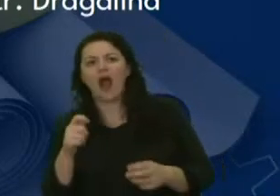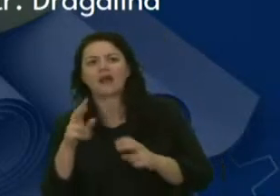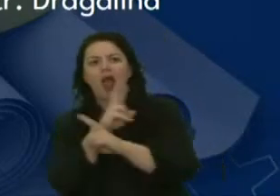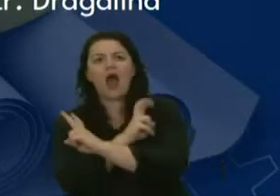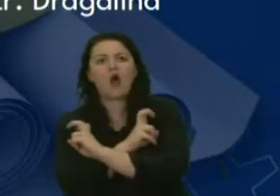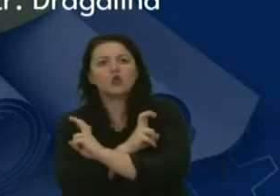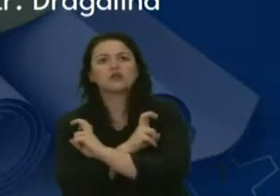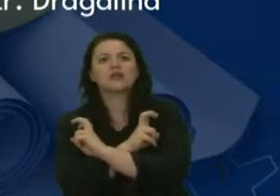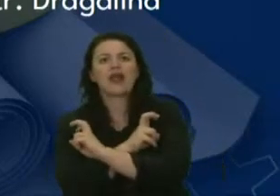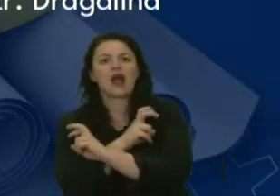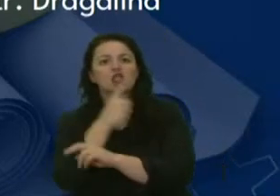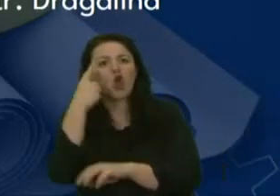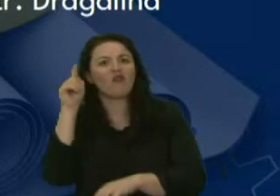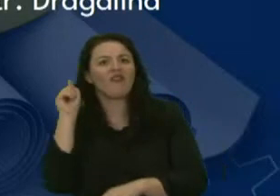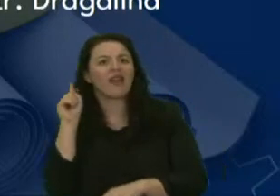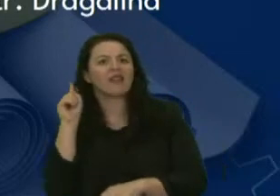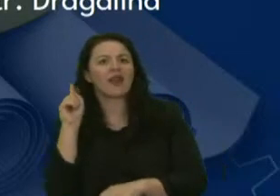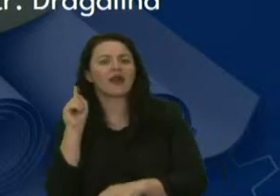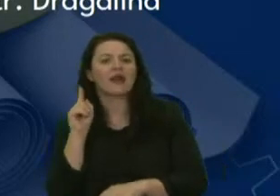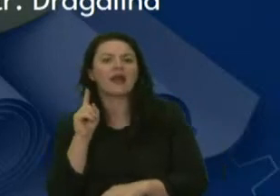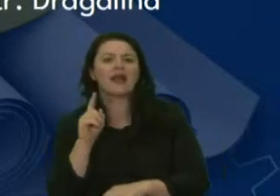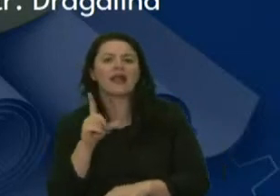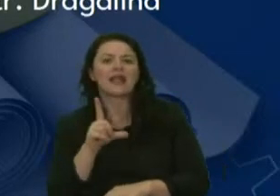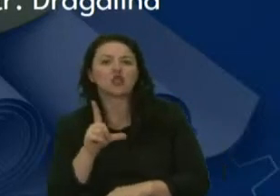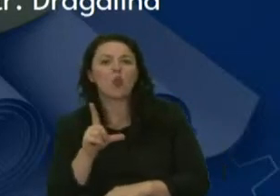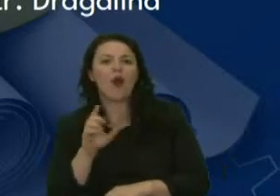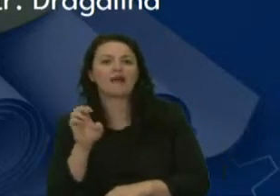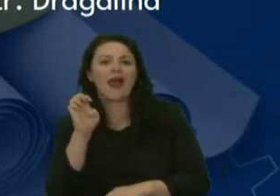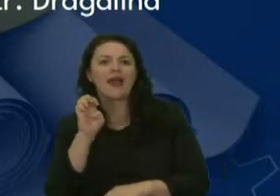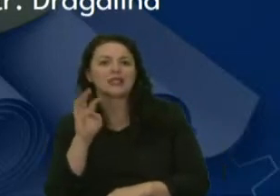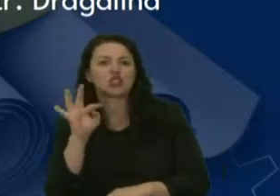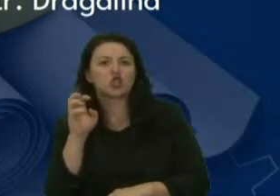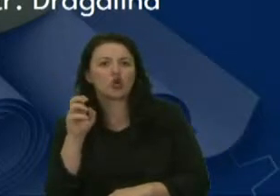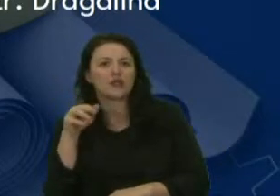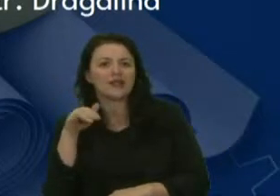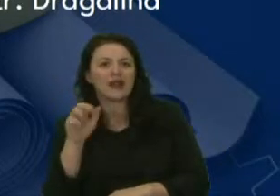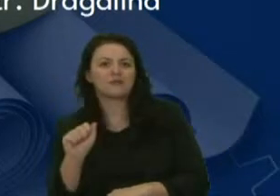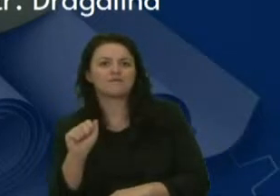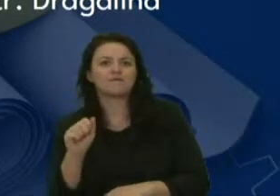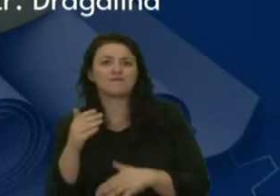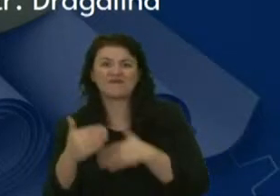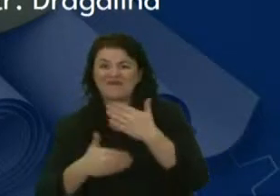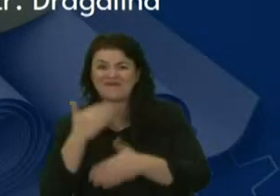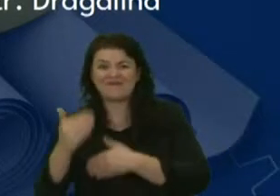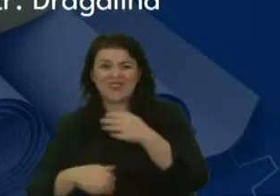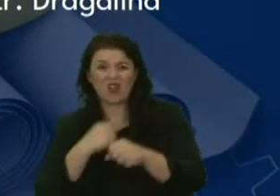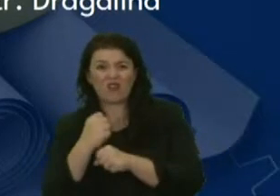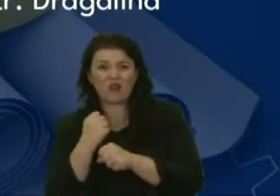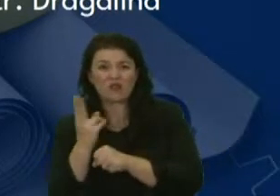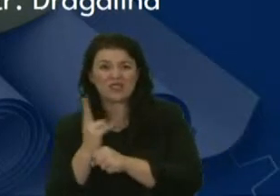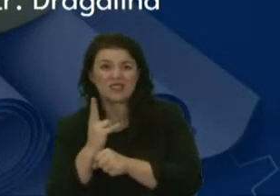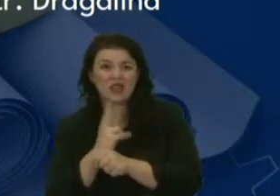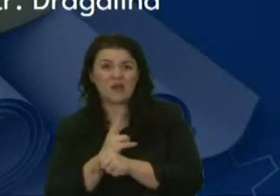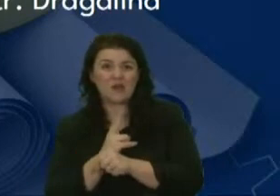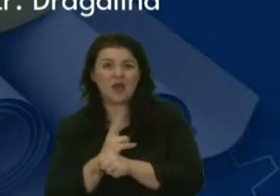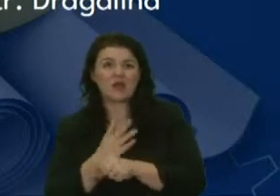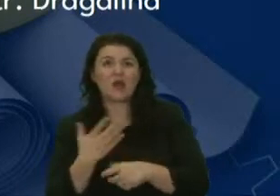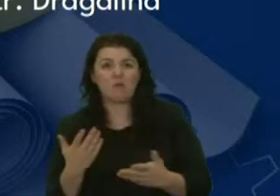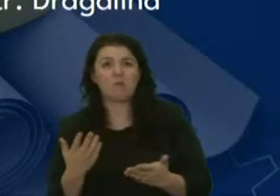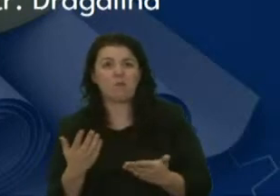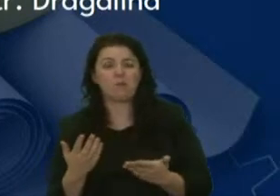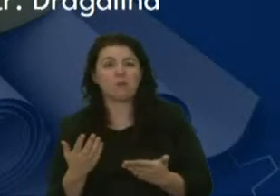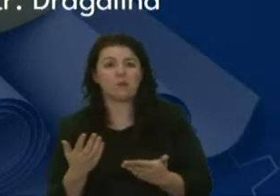de Slovenia de Lituania Estonia aceste state s au format în urma principiului lui Wilson la Libertății popoarelor la